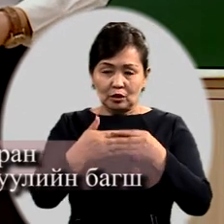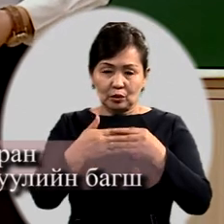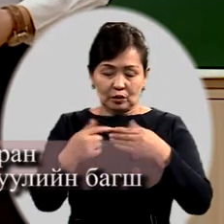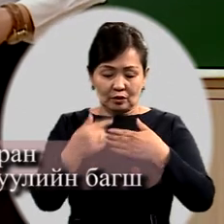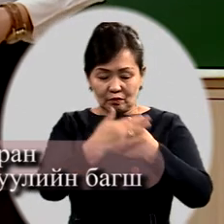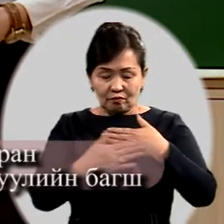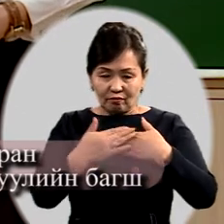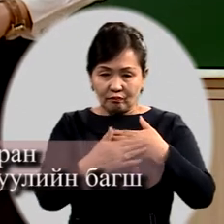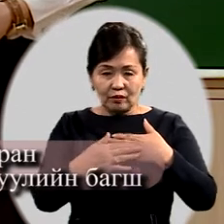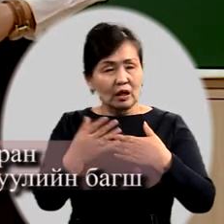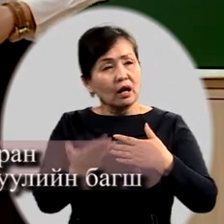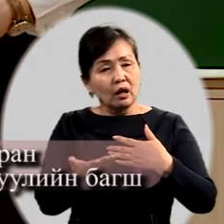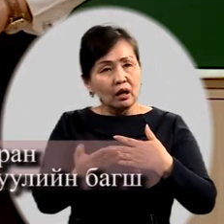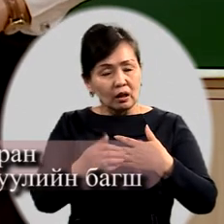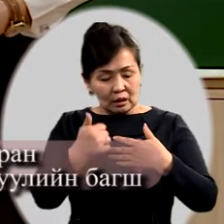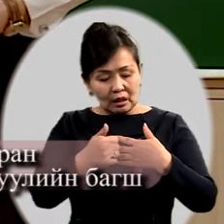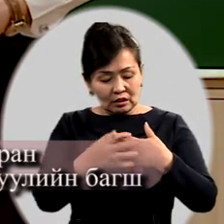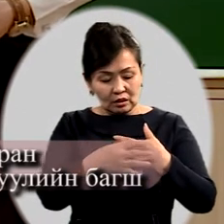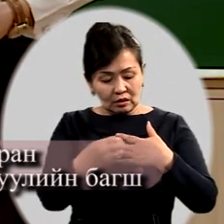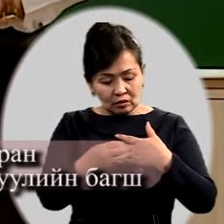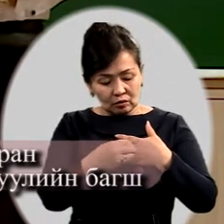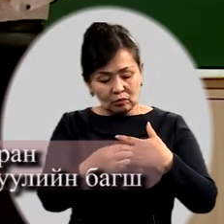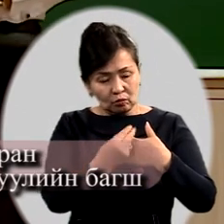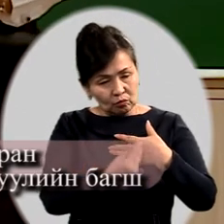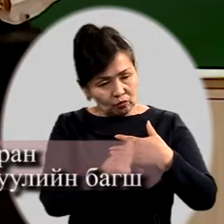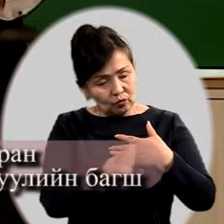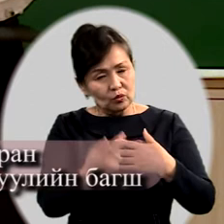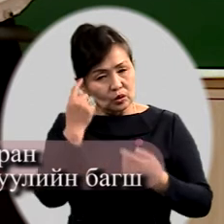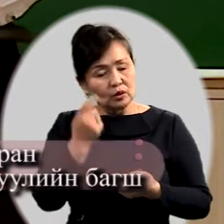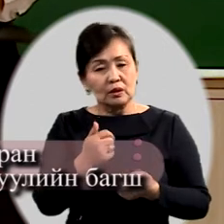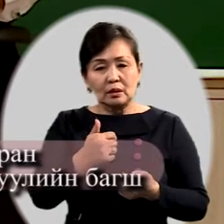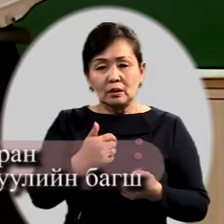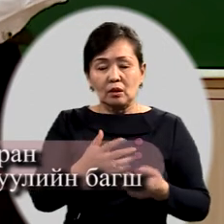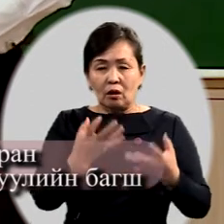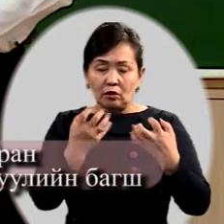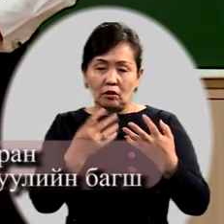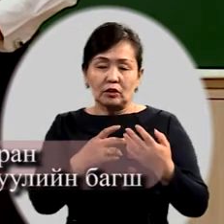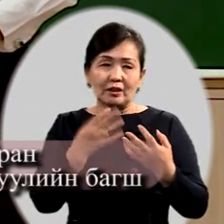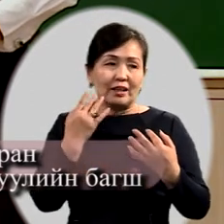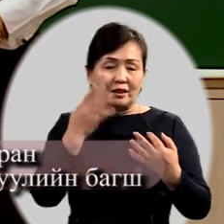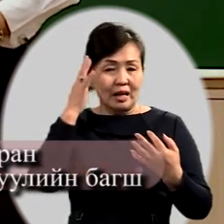керек. Қағазға суретті көшіру кезінде де толықтырып сызуға болады.